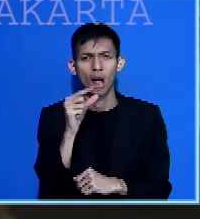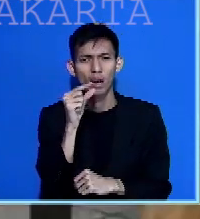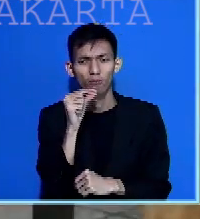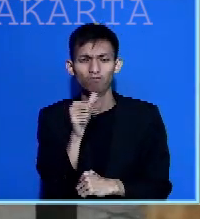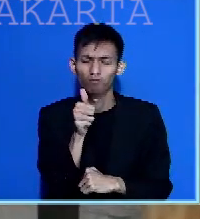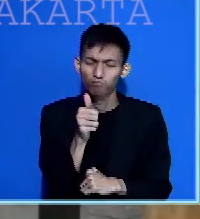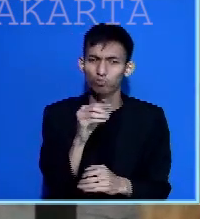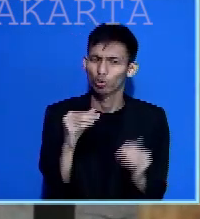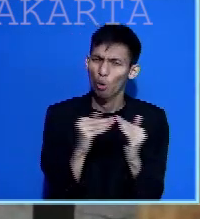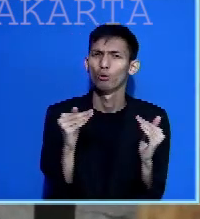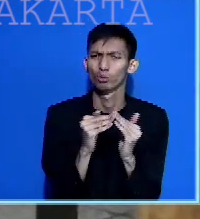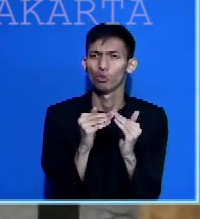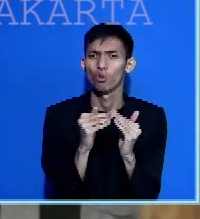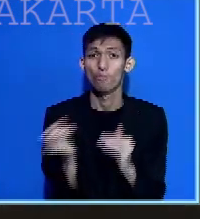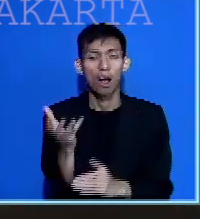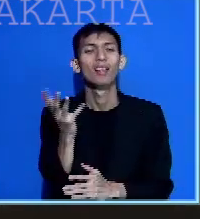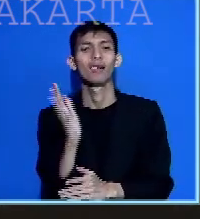lah.